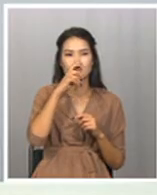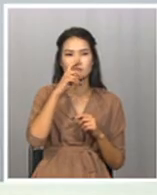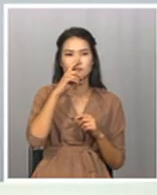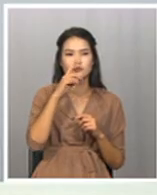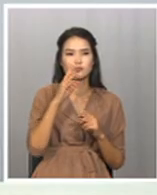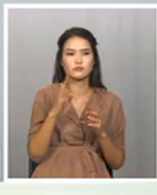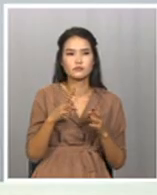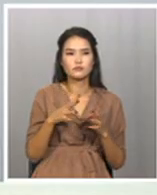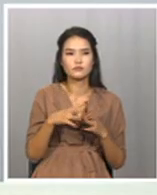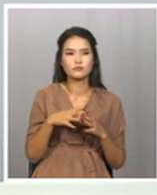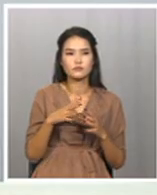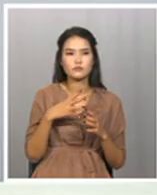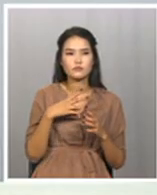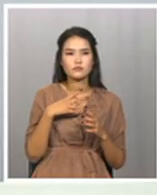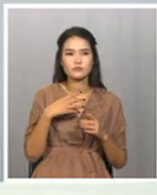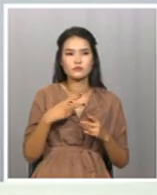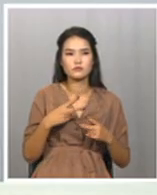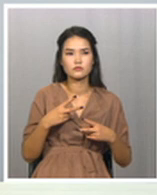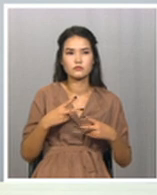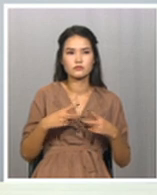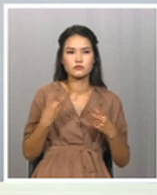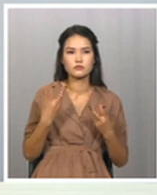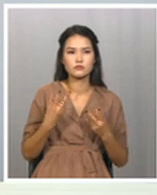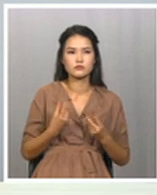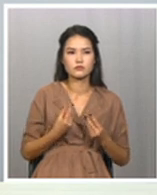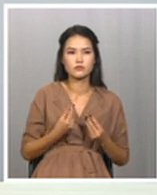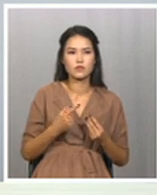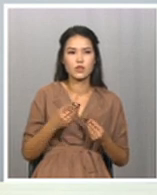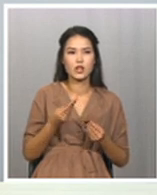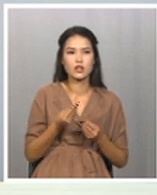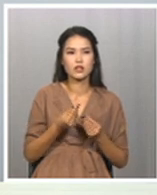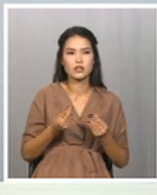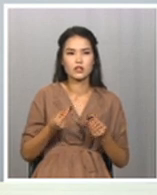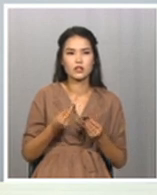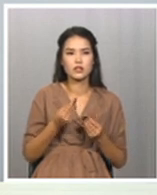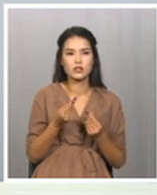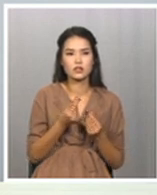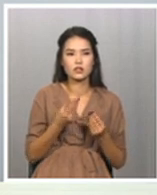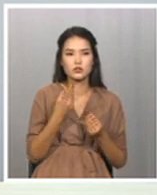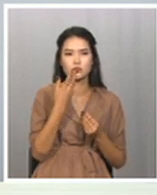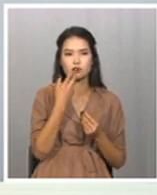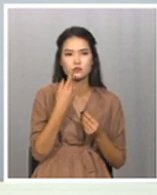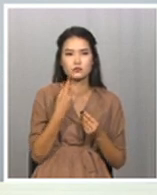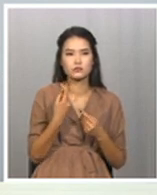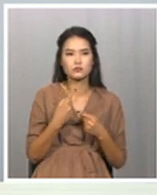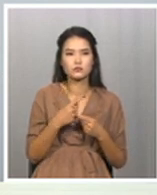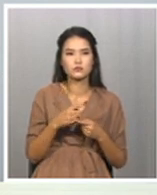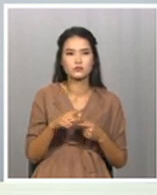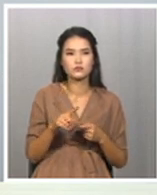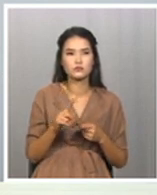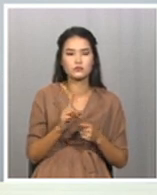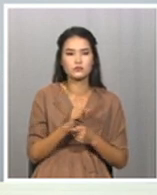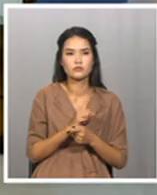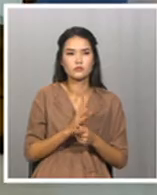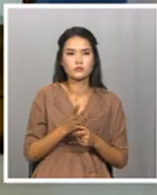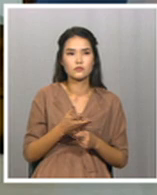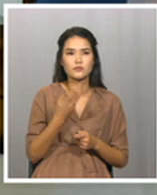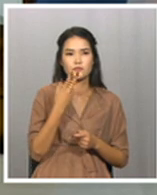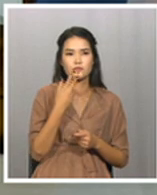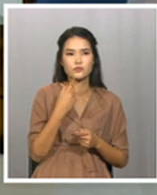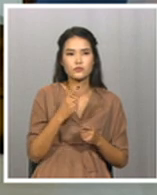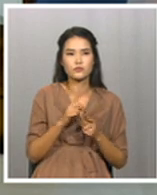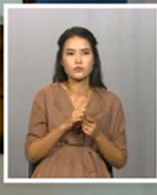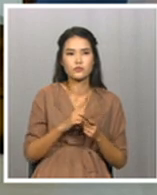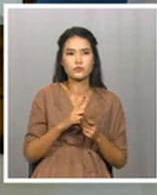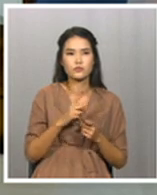күкірт қышқылымен әрекеттескен кезде ерітіндінің түсі өзгергендігін көресіздер. Яғни ерітіндінің түсі